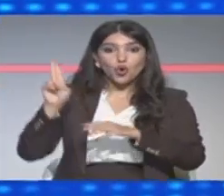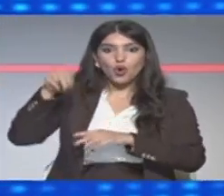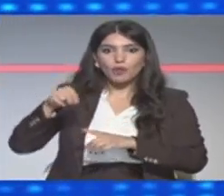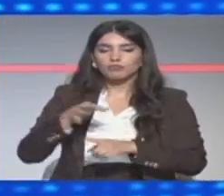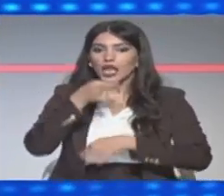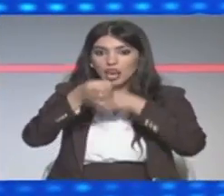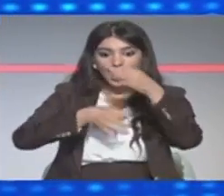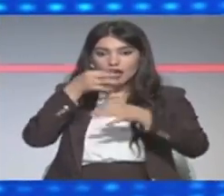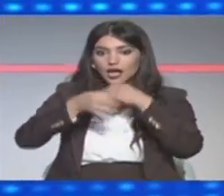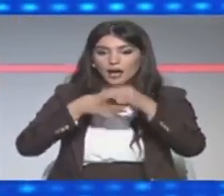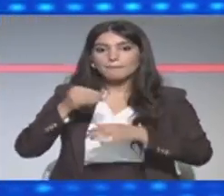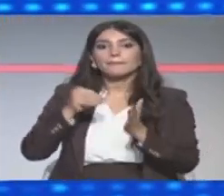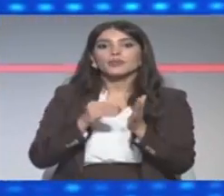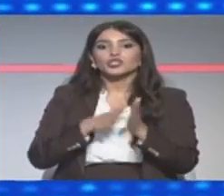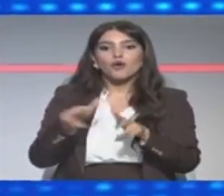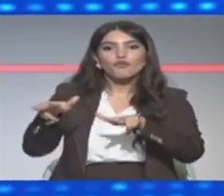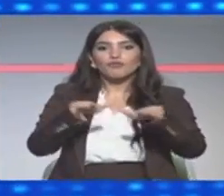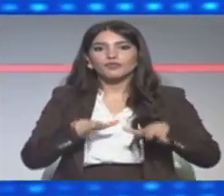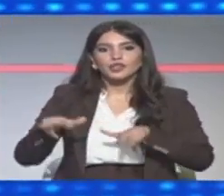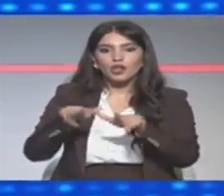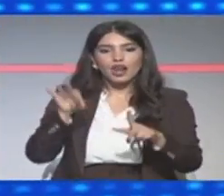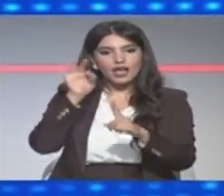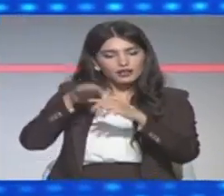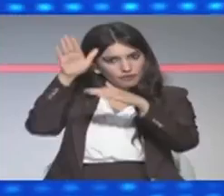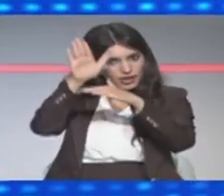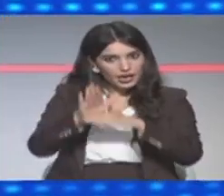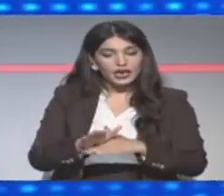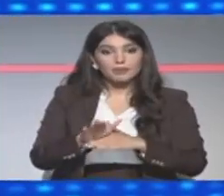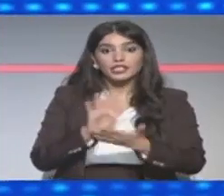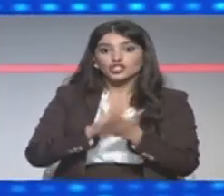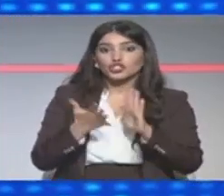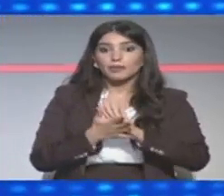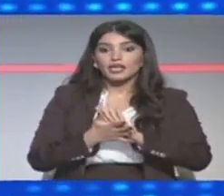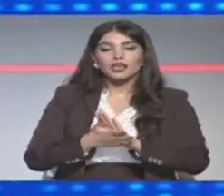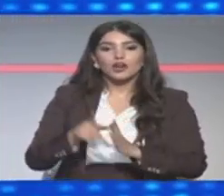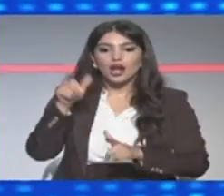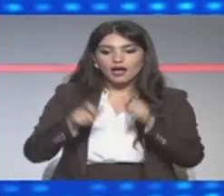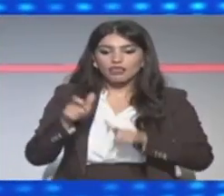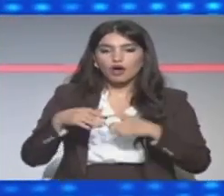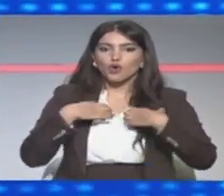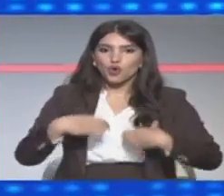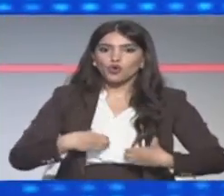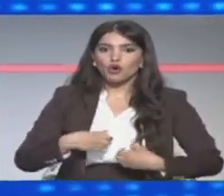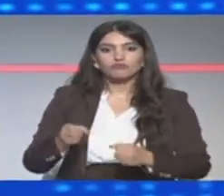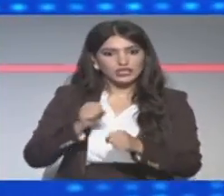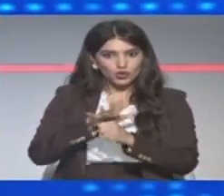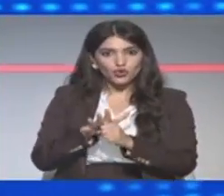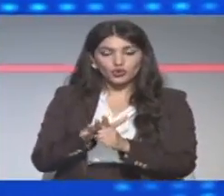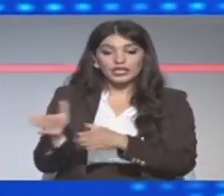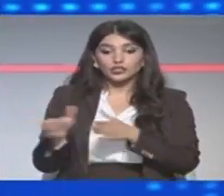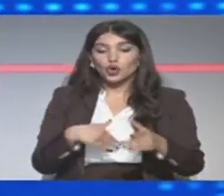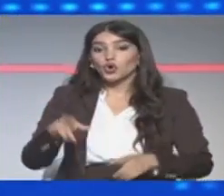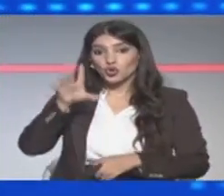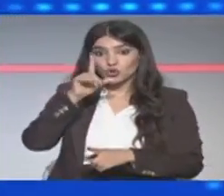كلمات مسجلة مسبقا حرصا على السلامة الجماعية من فيروس كورونا. تونس وفي